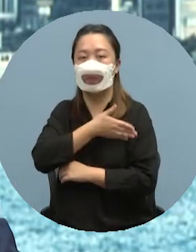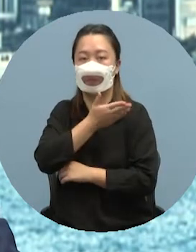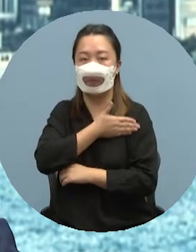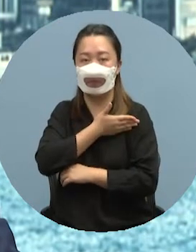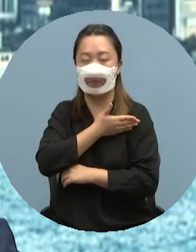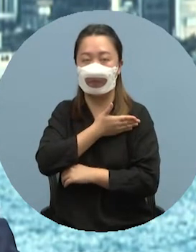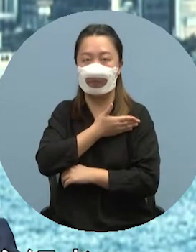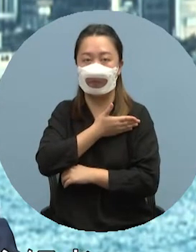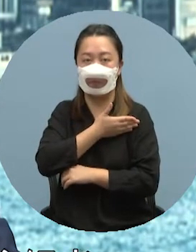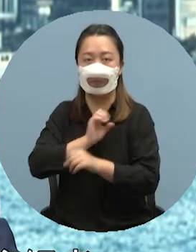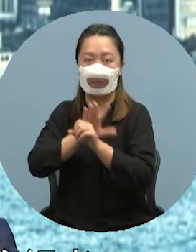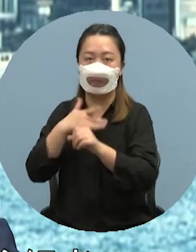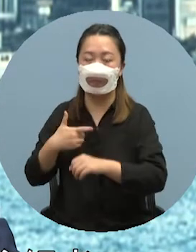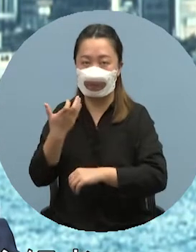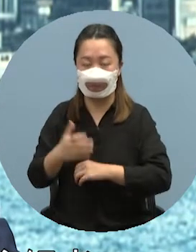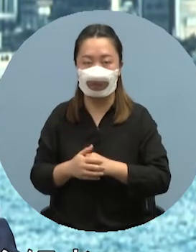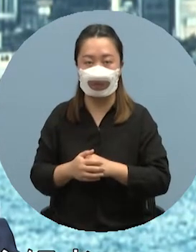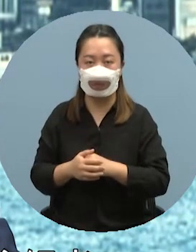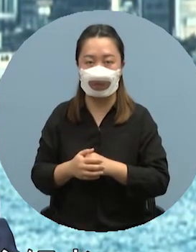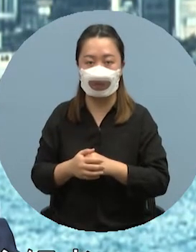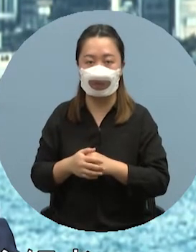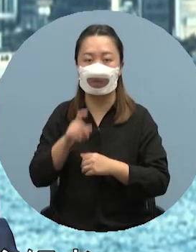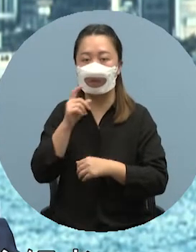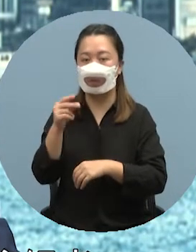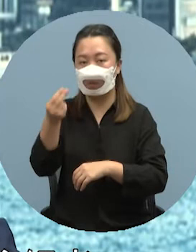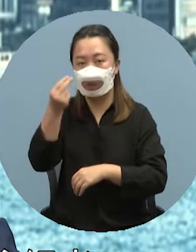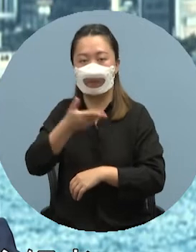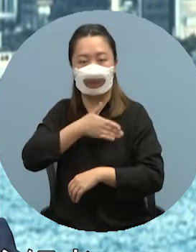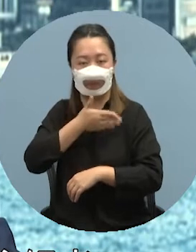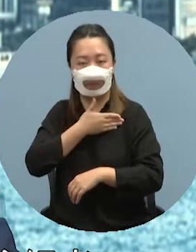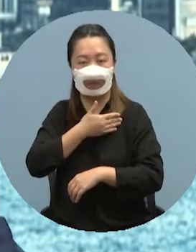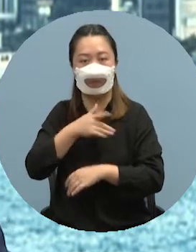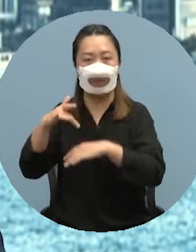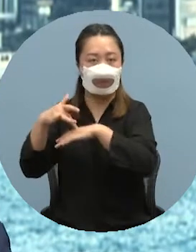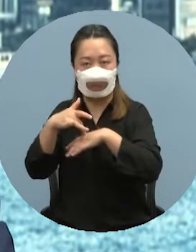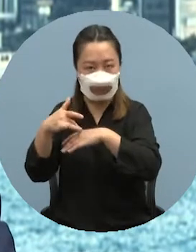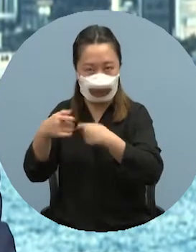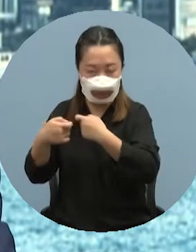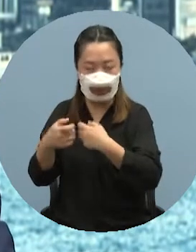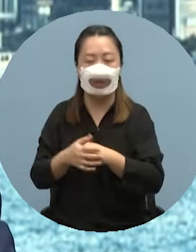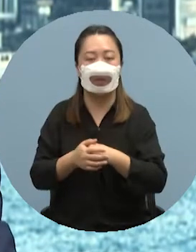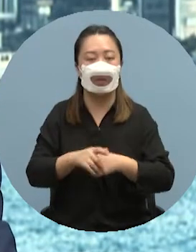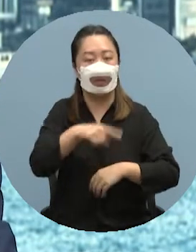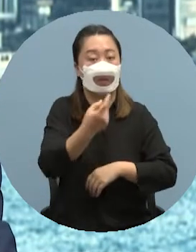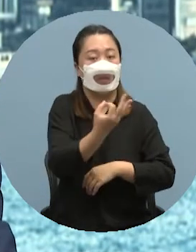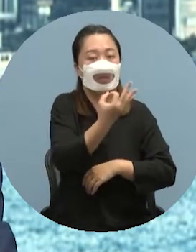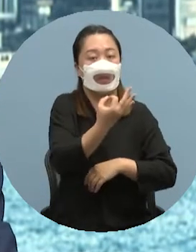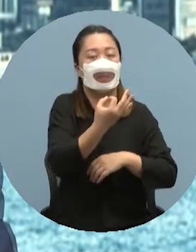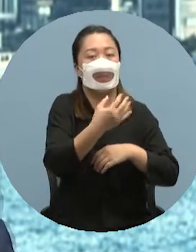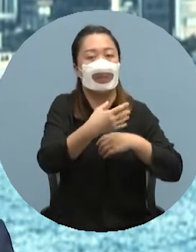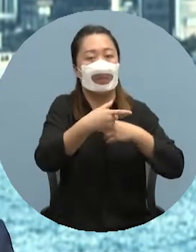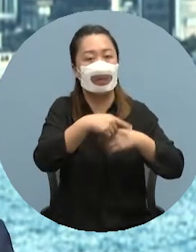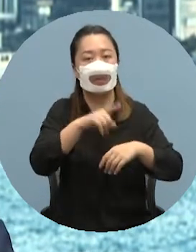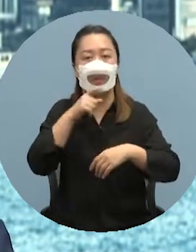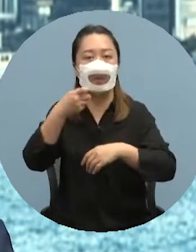是陽性，同一間院舍有7名的工作人員被列為密切接觸者。第三間就是元朗的松林雅苑，